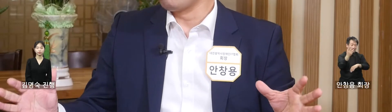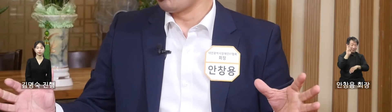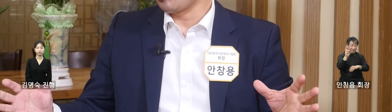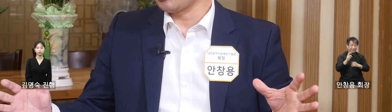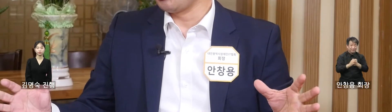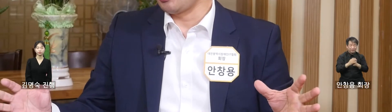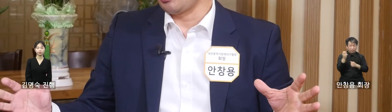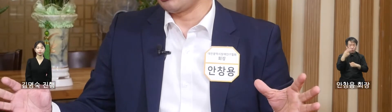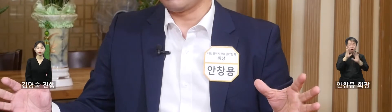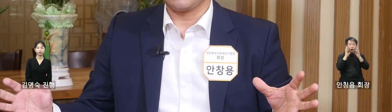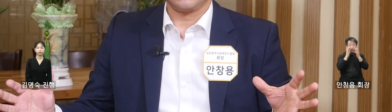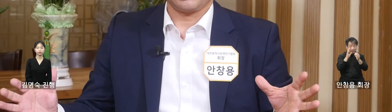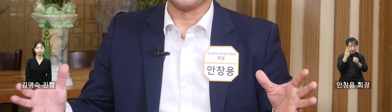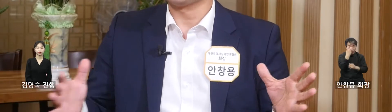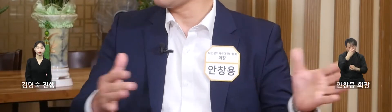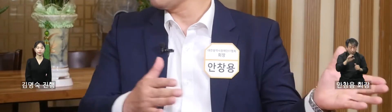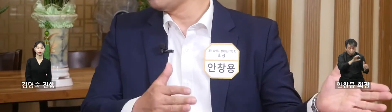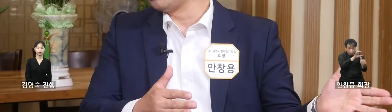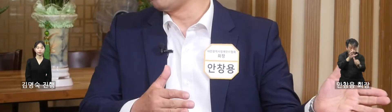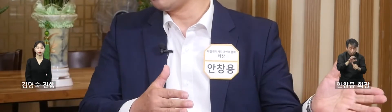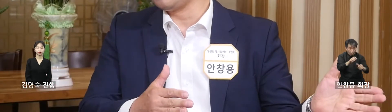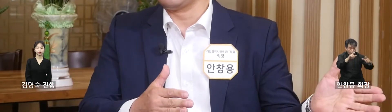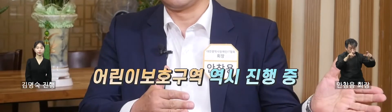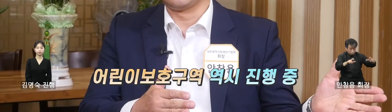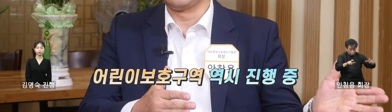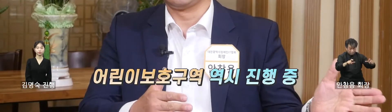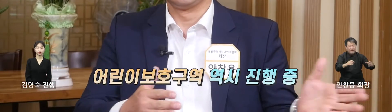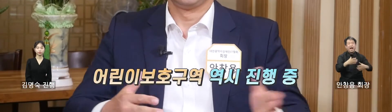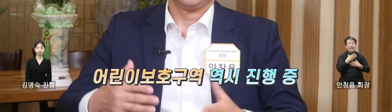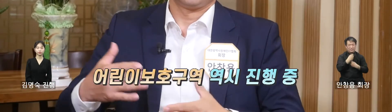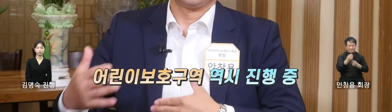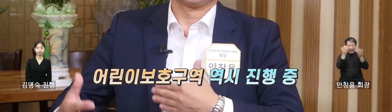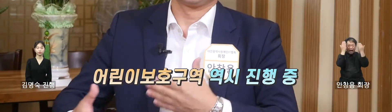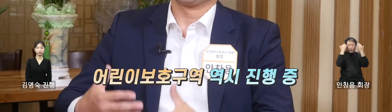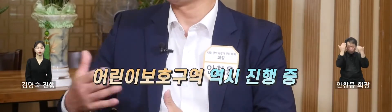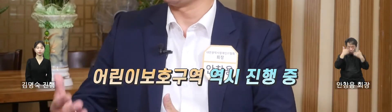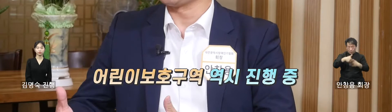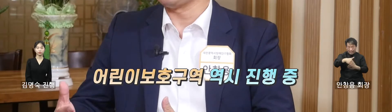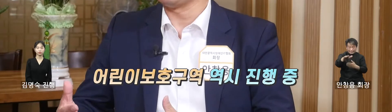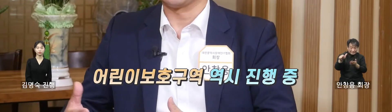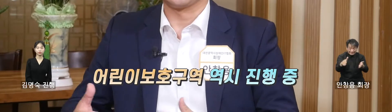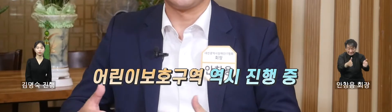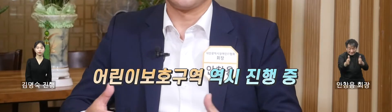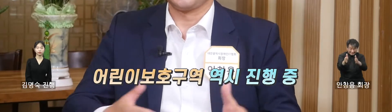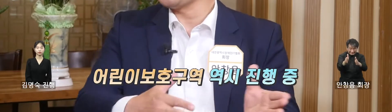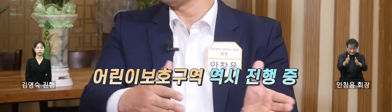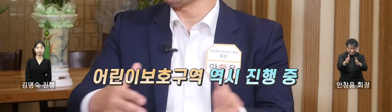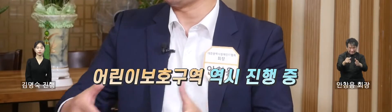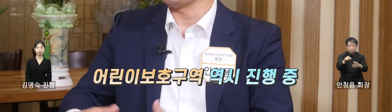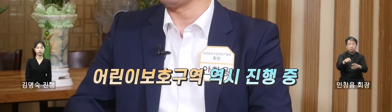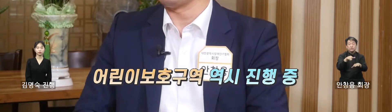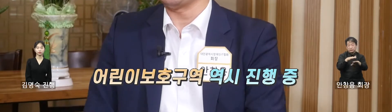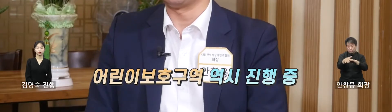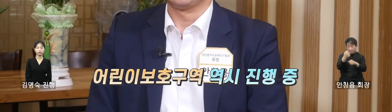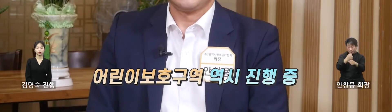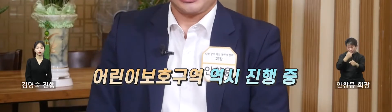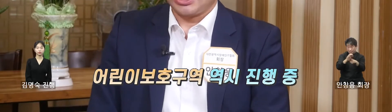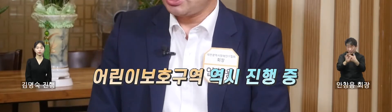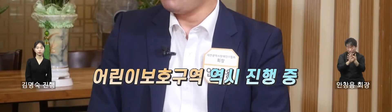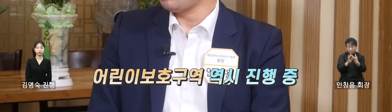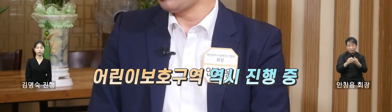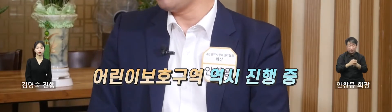어린이 보호구역 같은데 특히 안전한 학교 등교길을 이런 소재를 사용해서 디자인을 한다라고